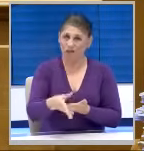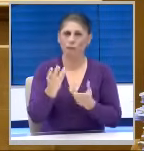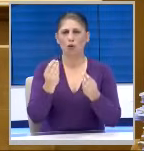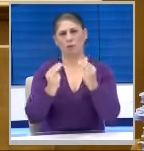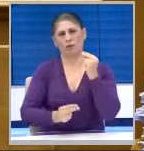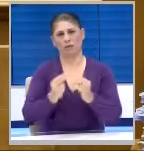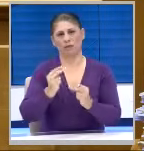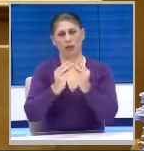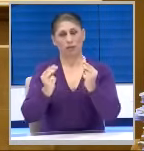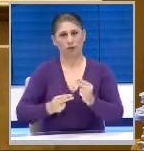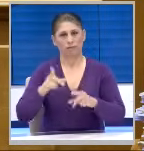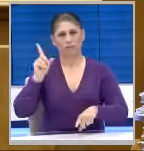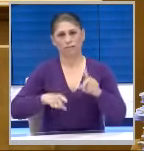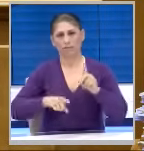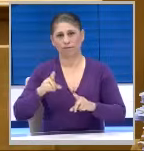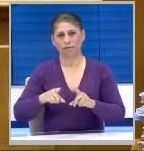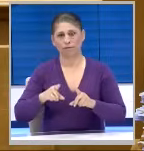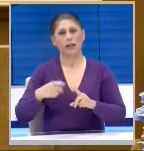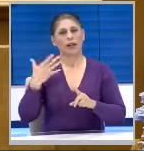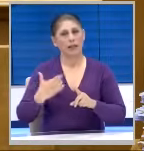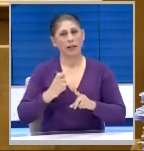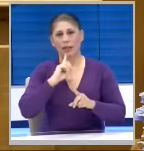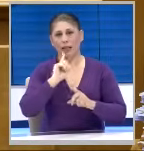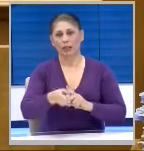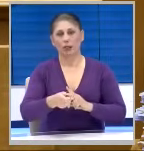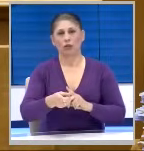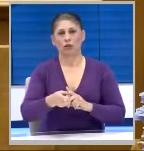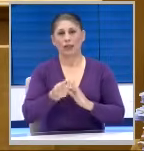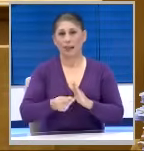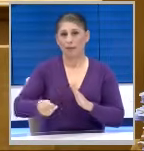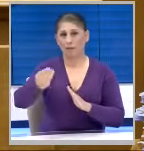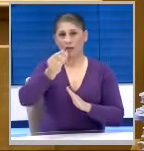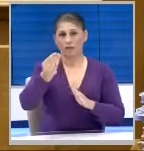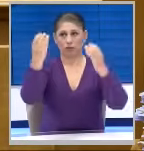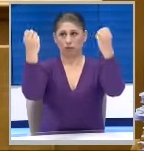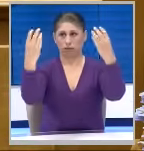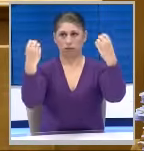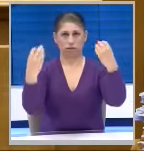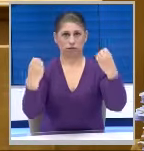αποτέλεσμα κάποιες φορές να μας δίνονται εντολές για υπερβάσεις ερυθρών